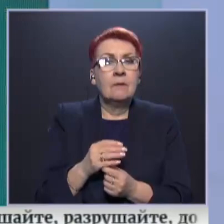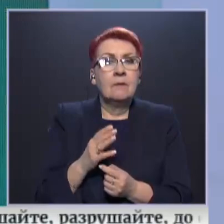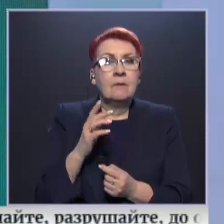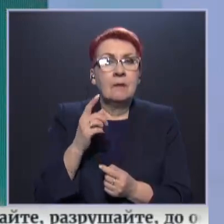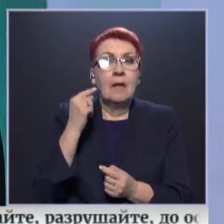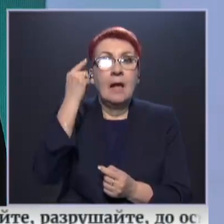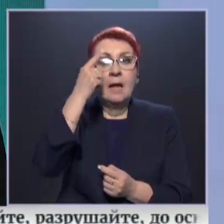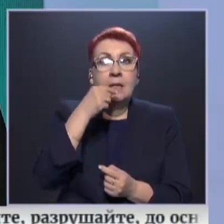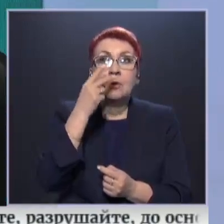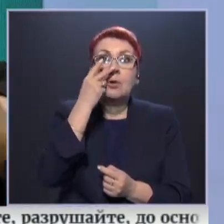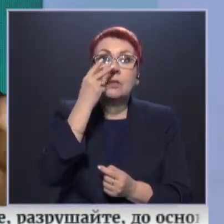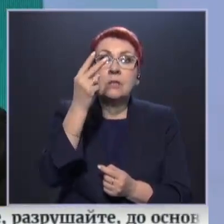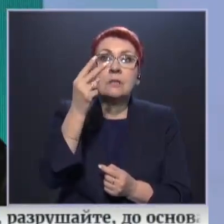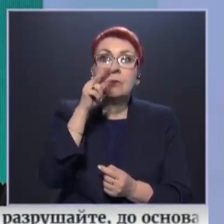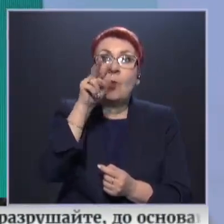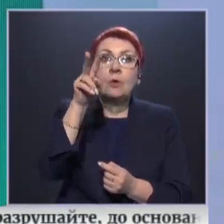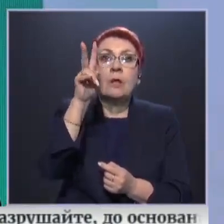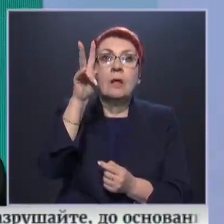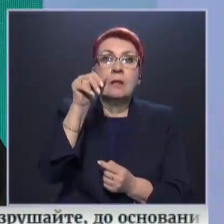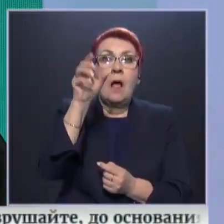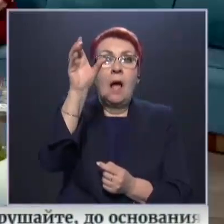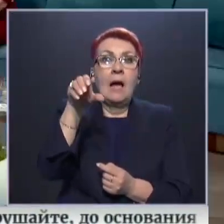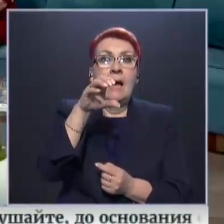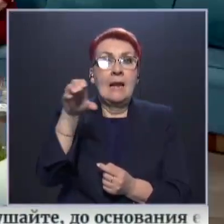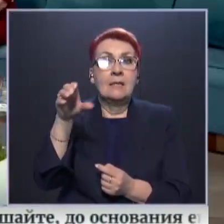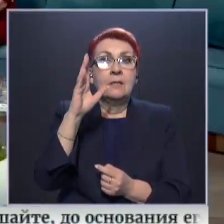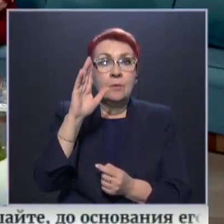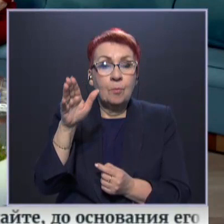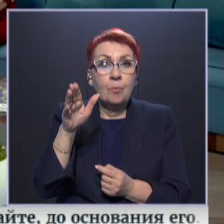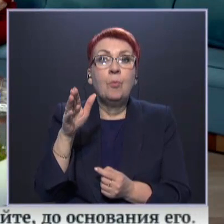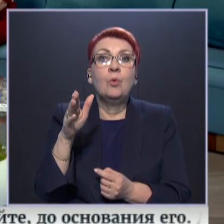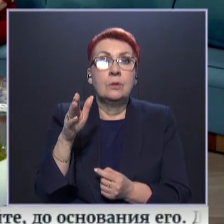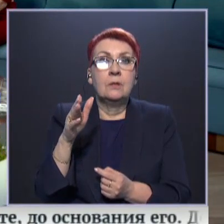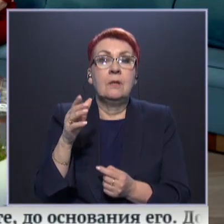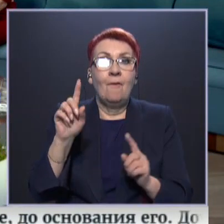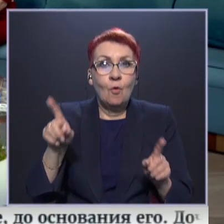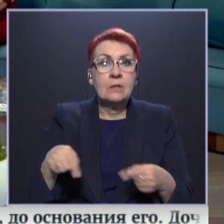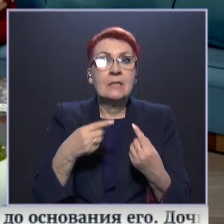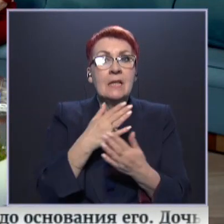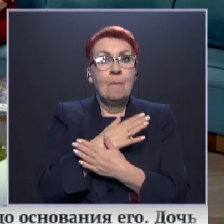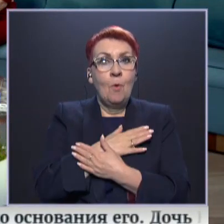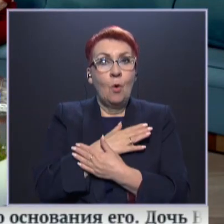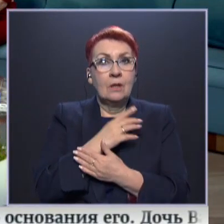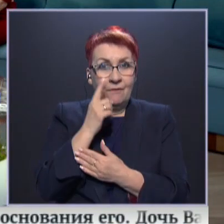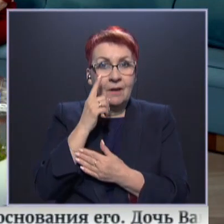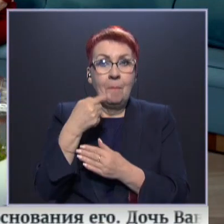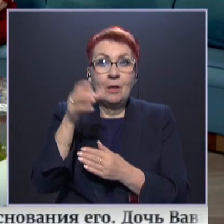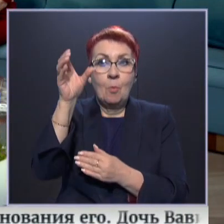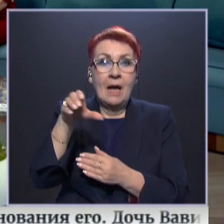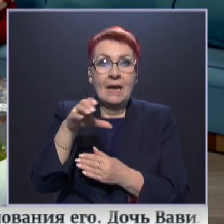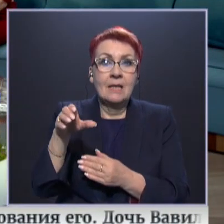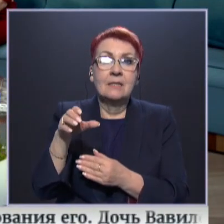лицо смотрит на крест усопшего. Да. Будет всеобщее воскресение мертвых. Хотят или не хотят этого те,